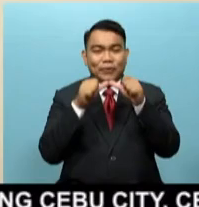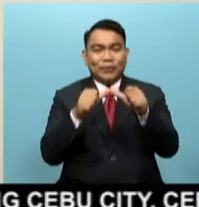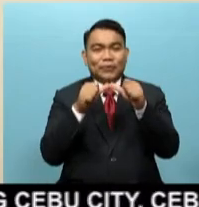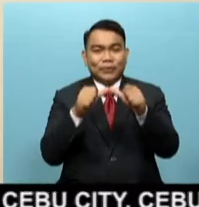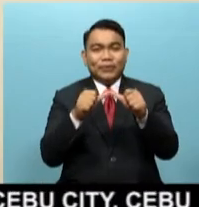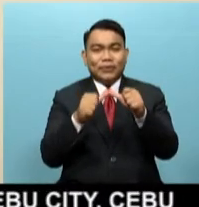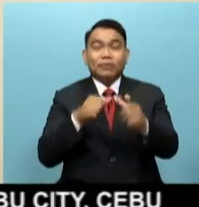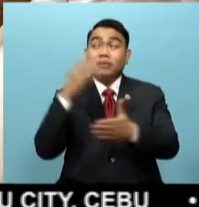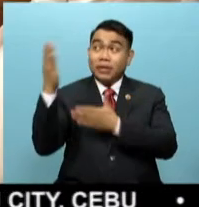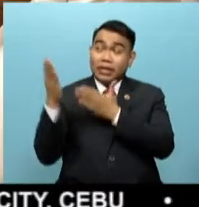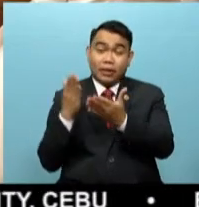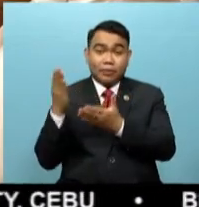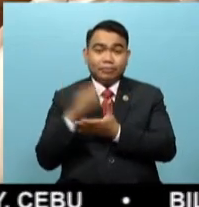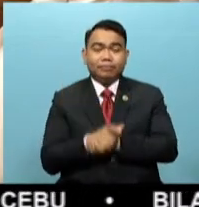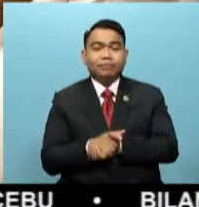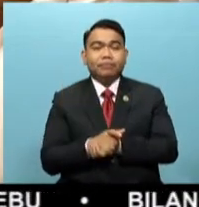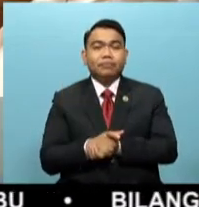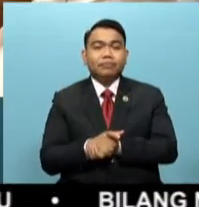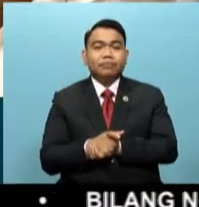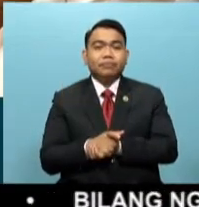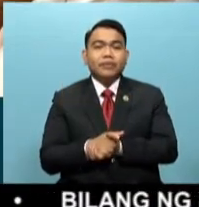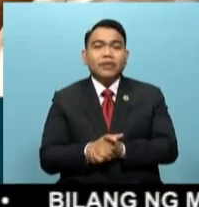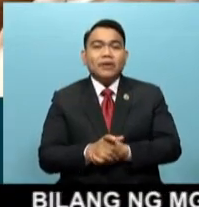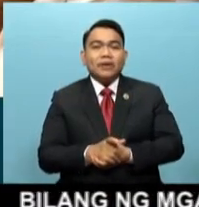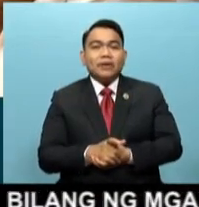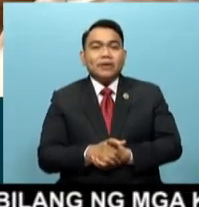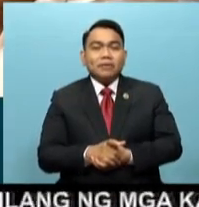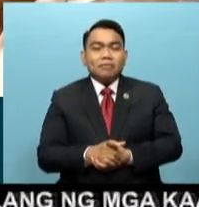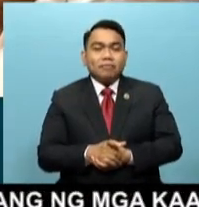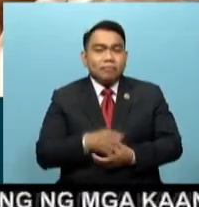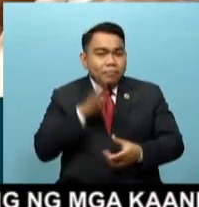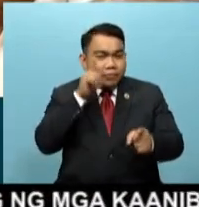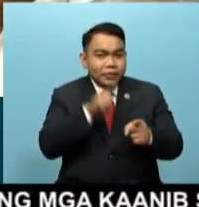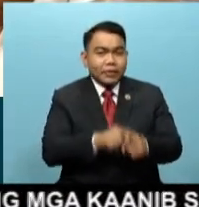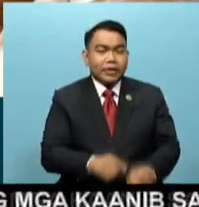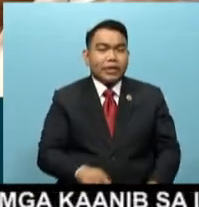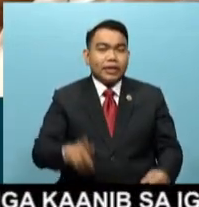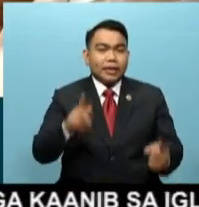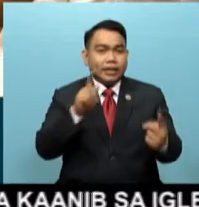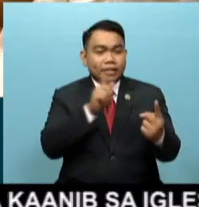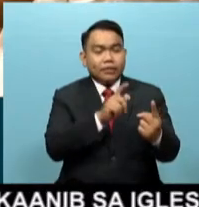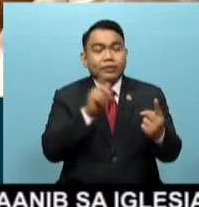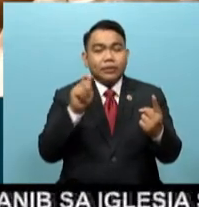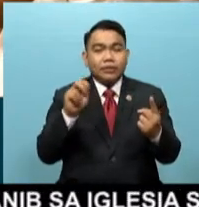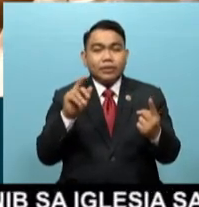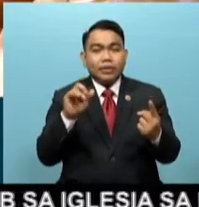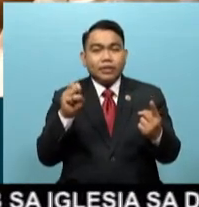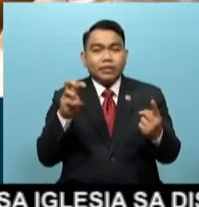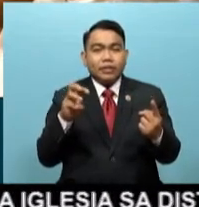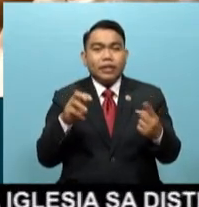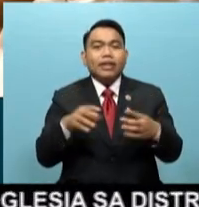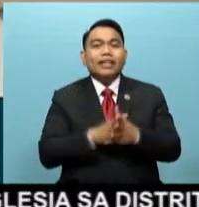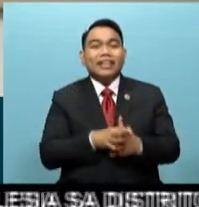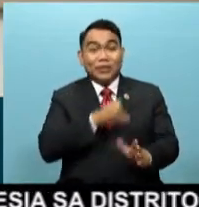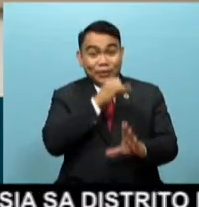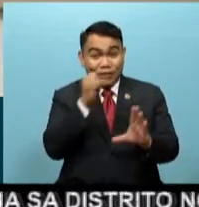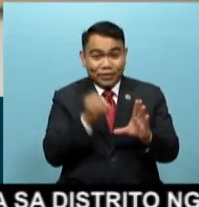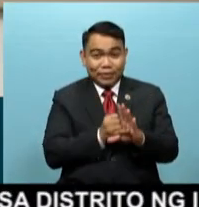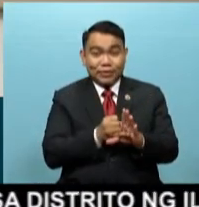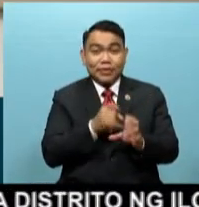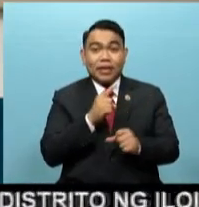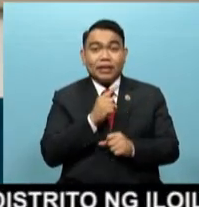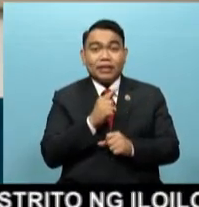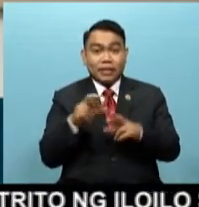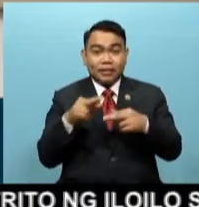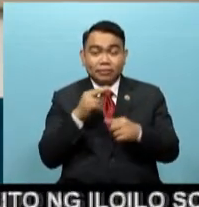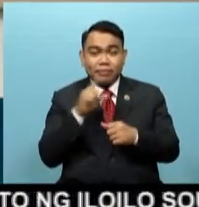mga paglilingkod. Lubos ang kagalakan na naramdaman ni kapatid na Trexie Magramo kabilang sa mga nanumpa. Naramdaman ko po